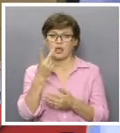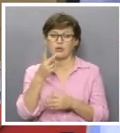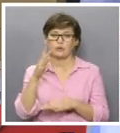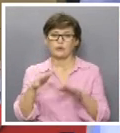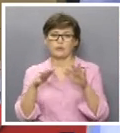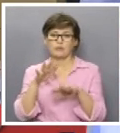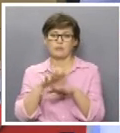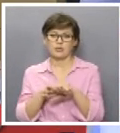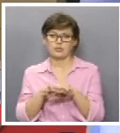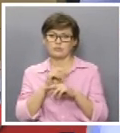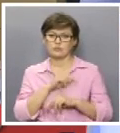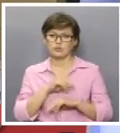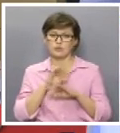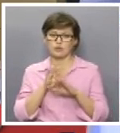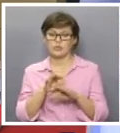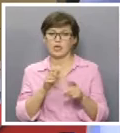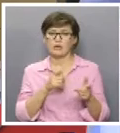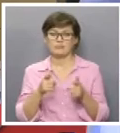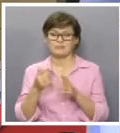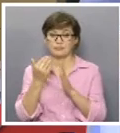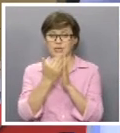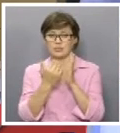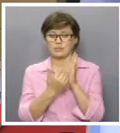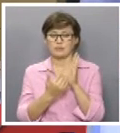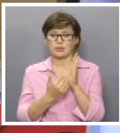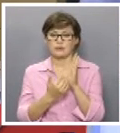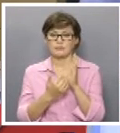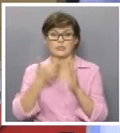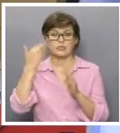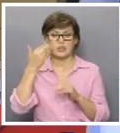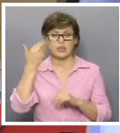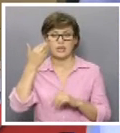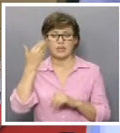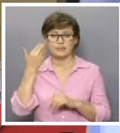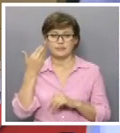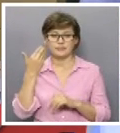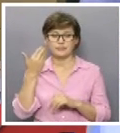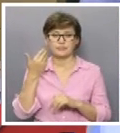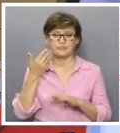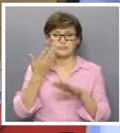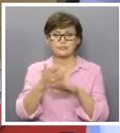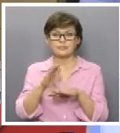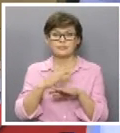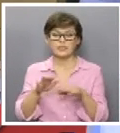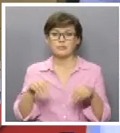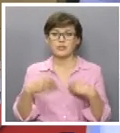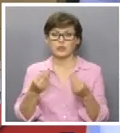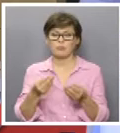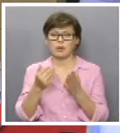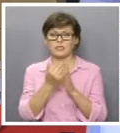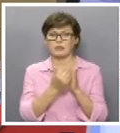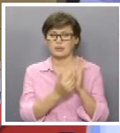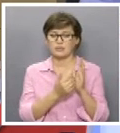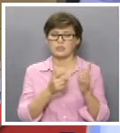банктермен жұмыс істеуге дайынбыз. Бағдарлама аясында осы жеңілдетілген несие беру